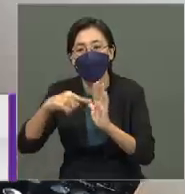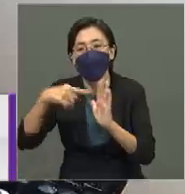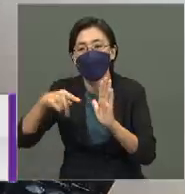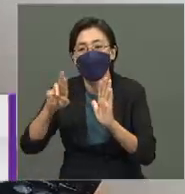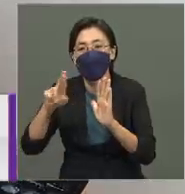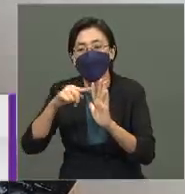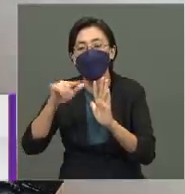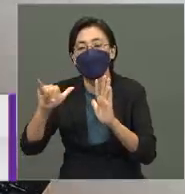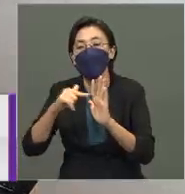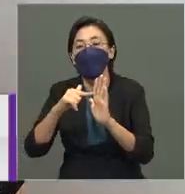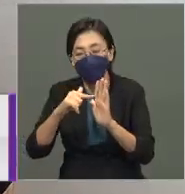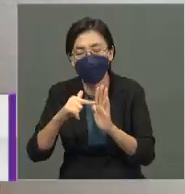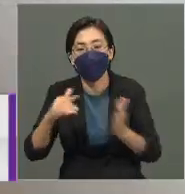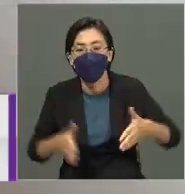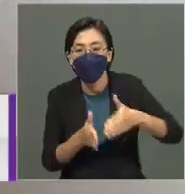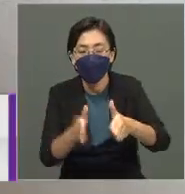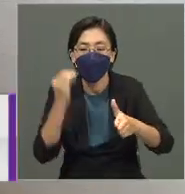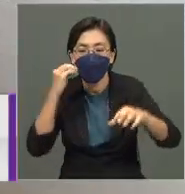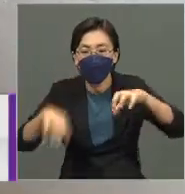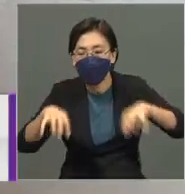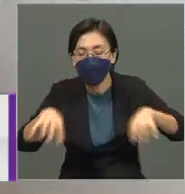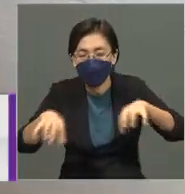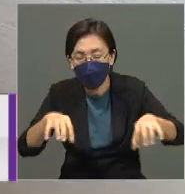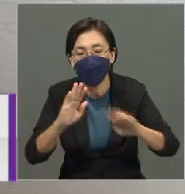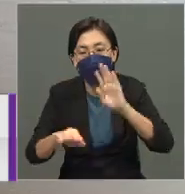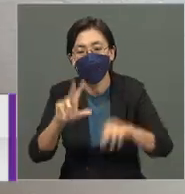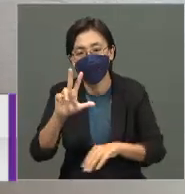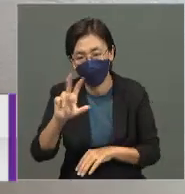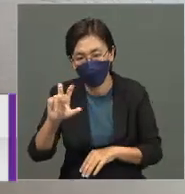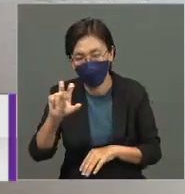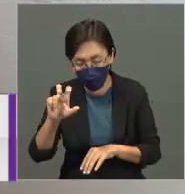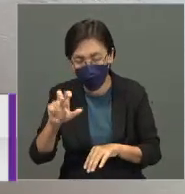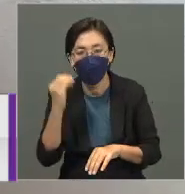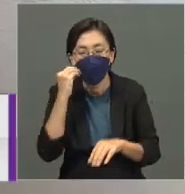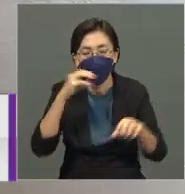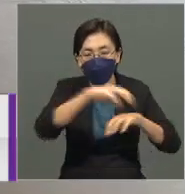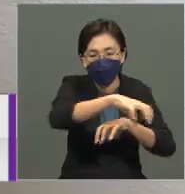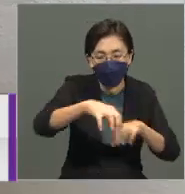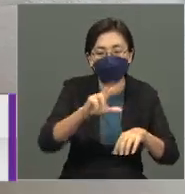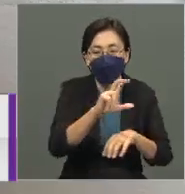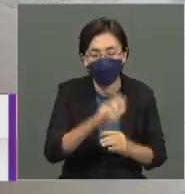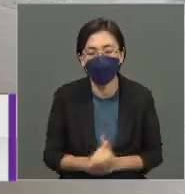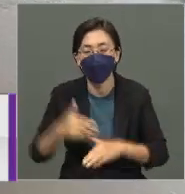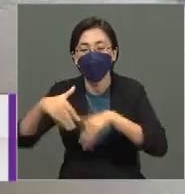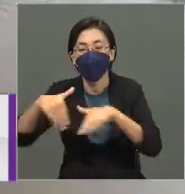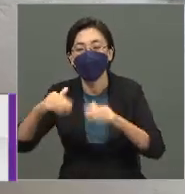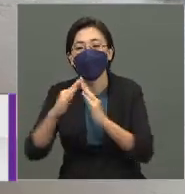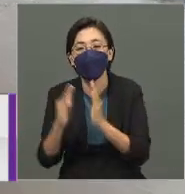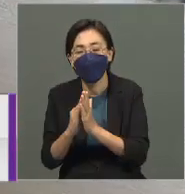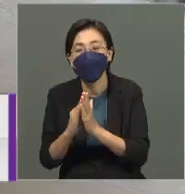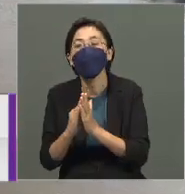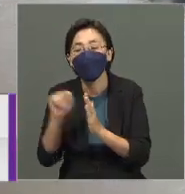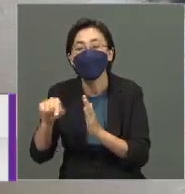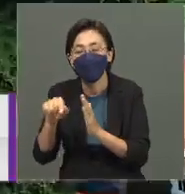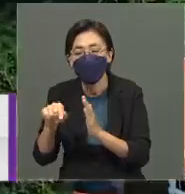มีบ้านประชาชนประมาณสักราว300หลังคาเรือนส่วนชุมชนวัดบ้านบางแคในนะครับ